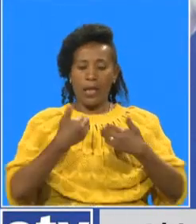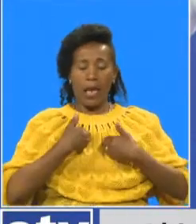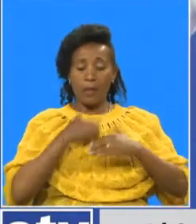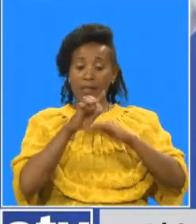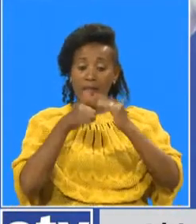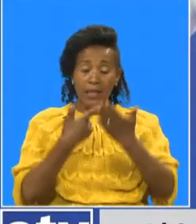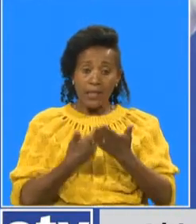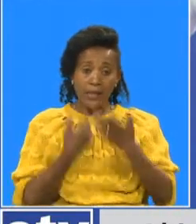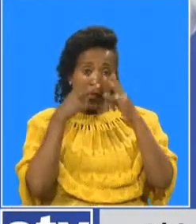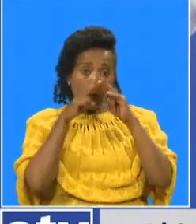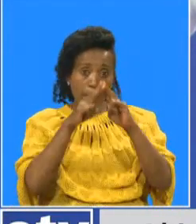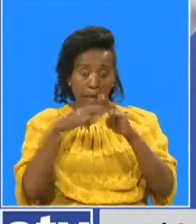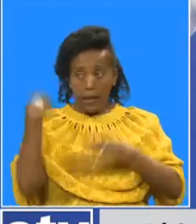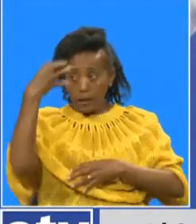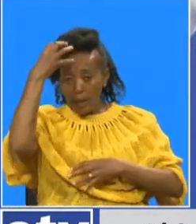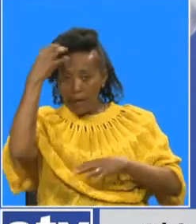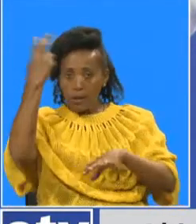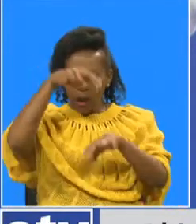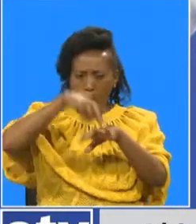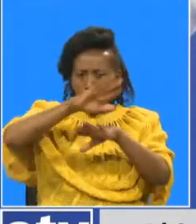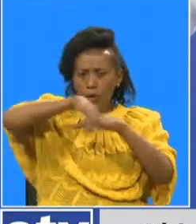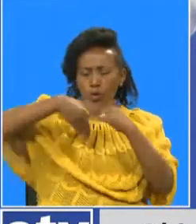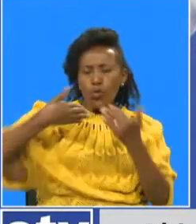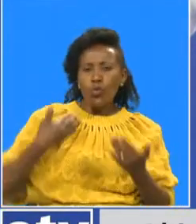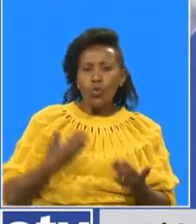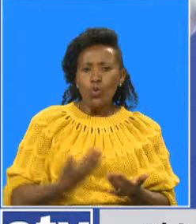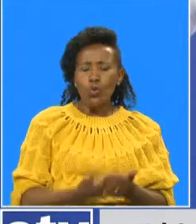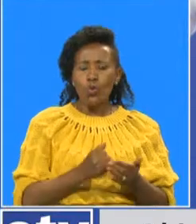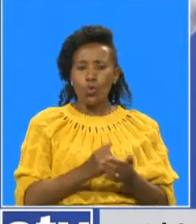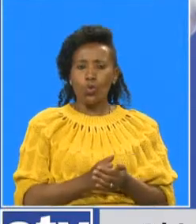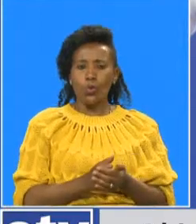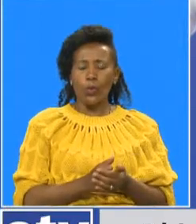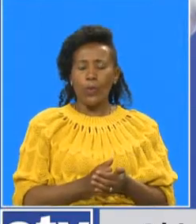ያለብን። ስለዚህ የሚመለከታቸው የመንግስት ተቋማት ሁሉ